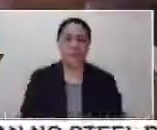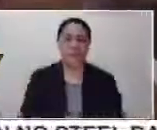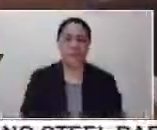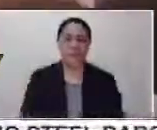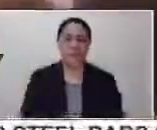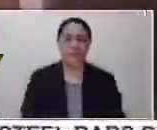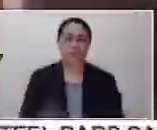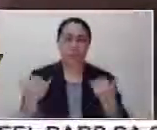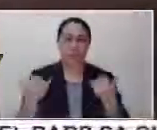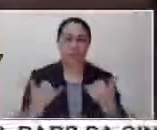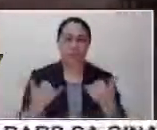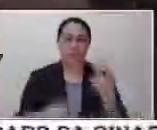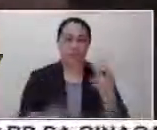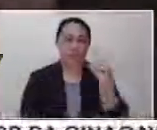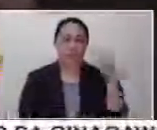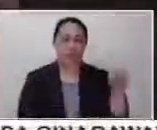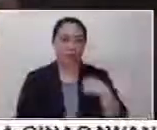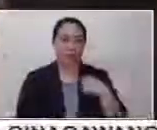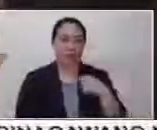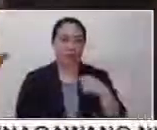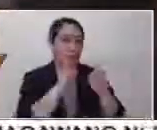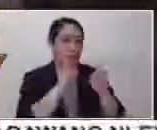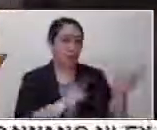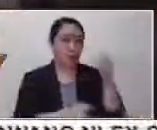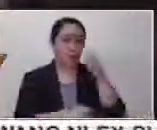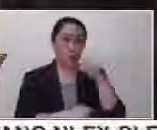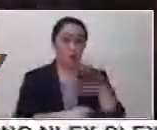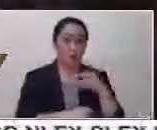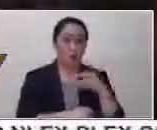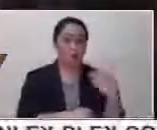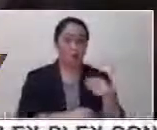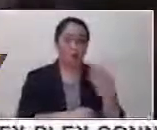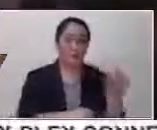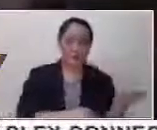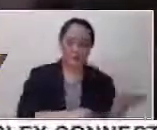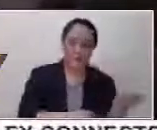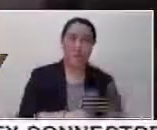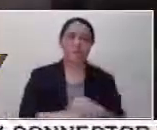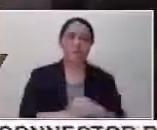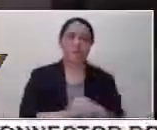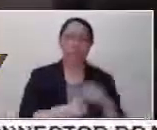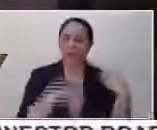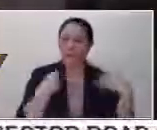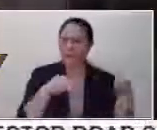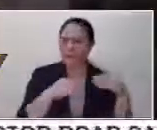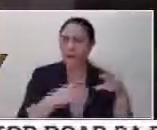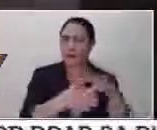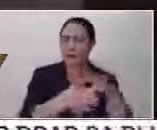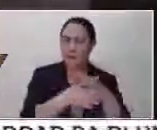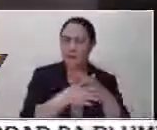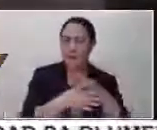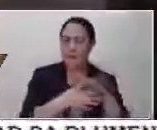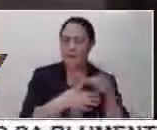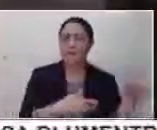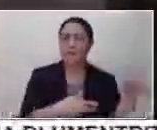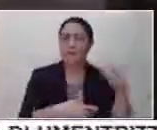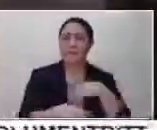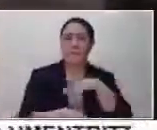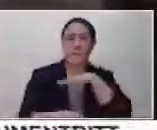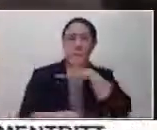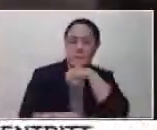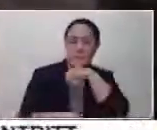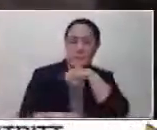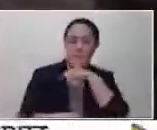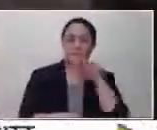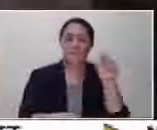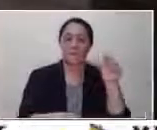liempo? Kasi po mataas yung kuhunan namin. Kahit gustuhin man namin, lugi kami. Kasi mataas pa ang kuha namin